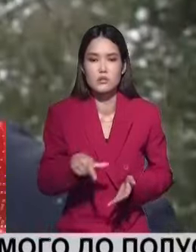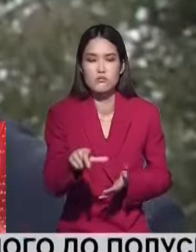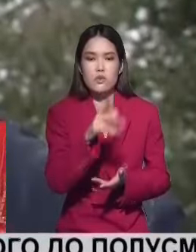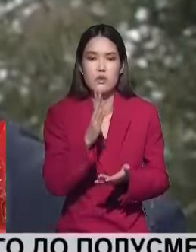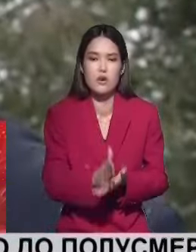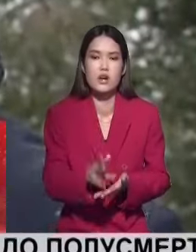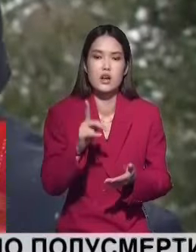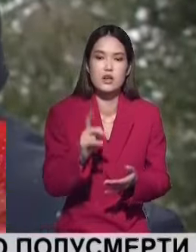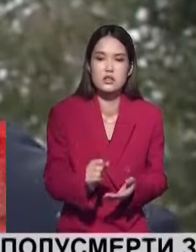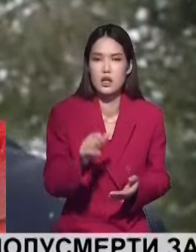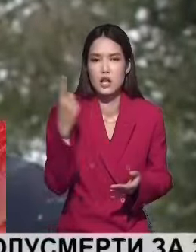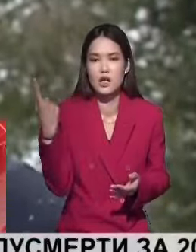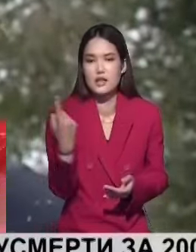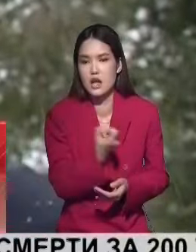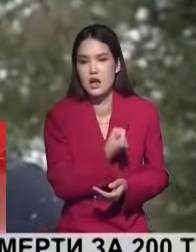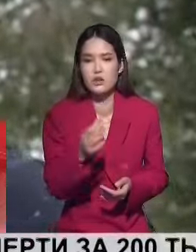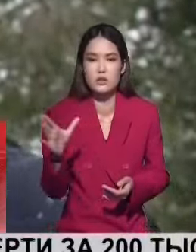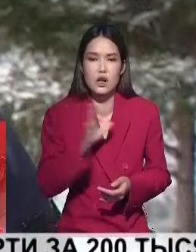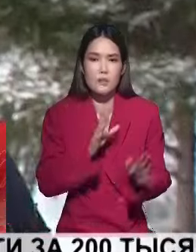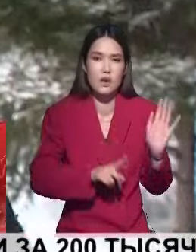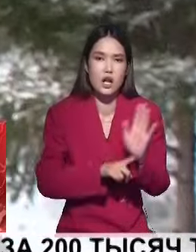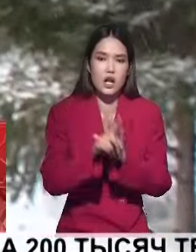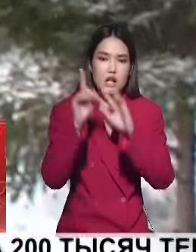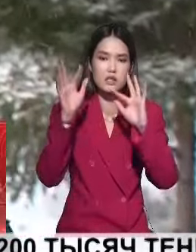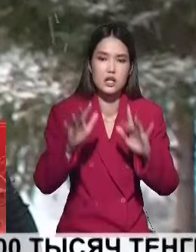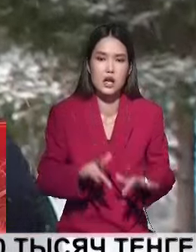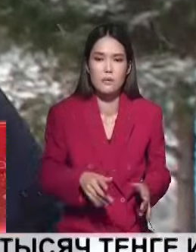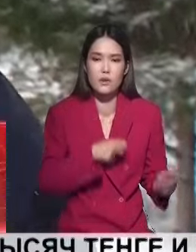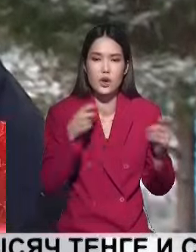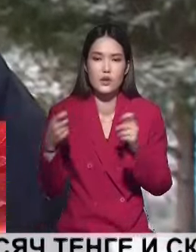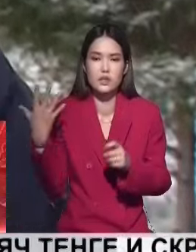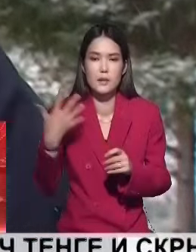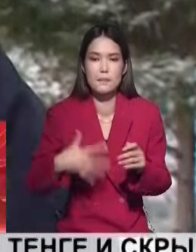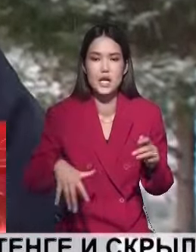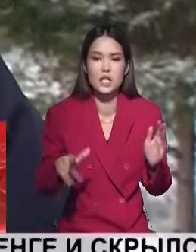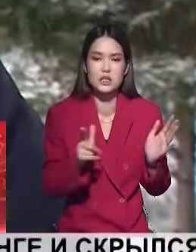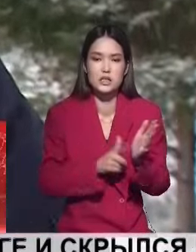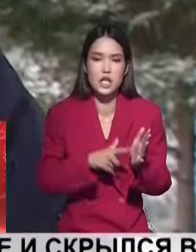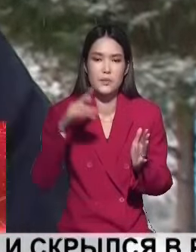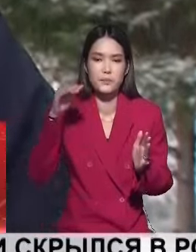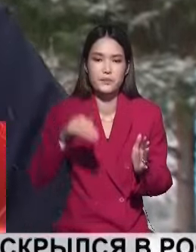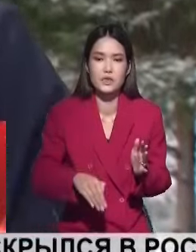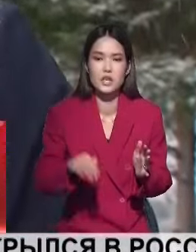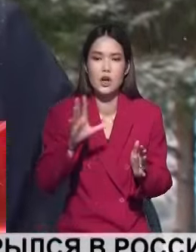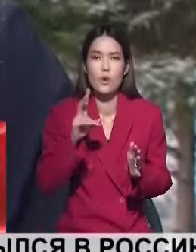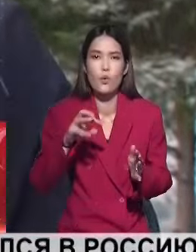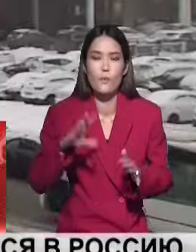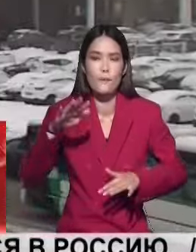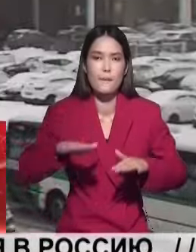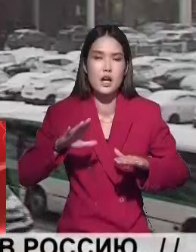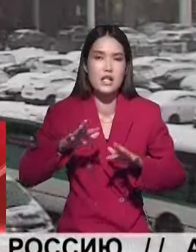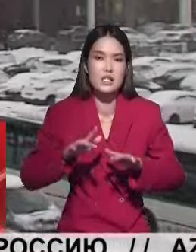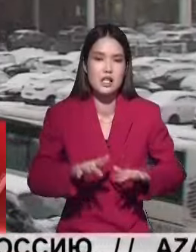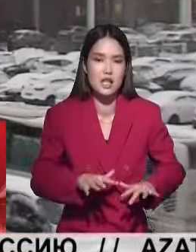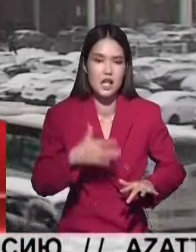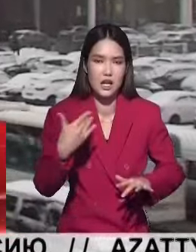За неделю с начала снегопада вывезено 57 тысяч кубометров снега. По